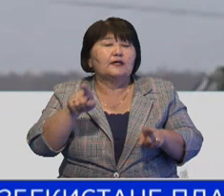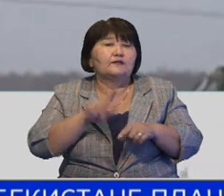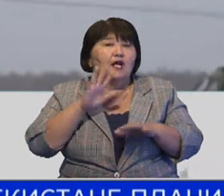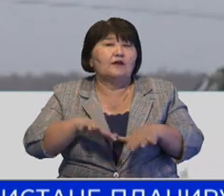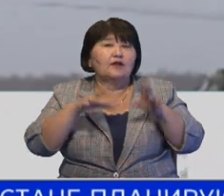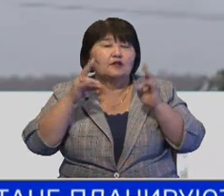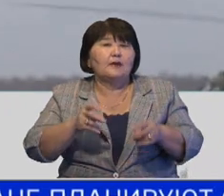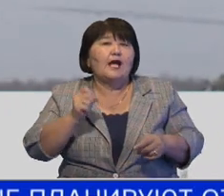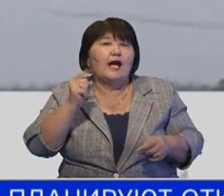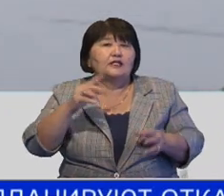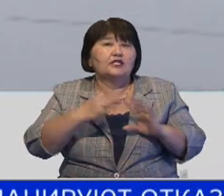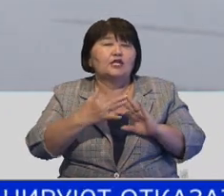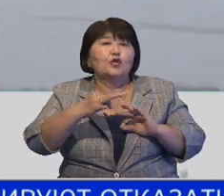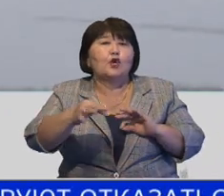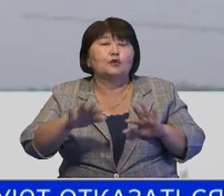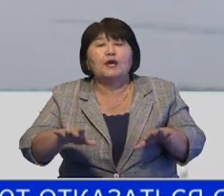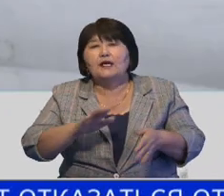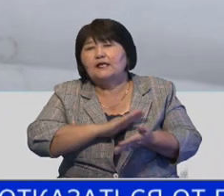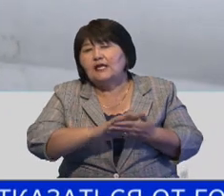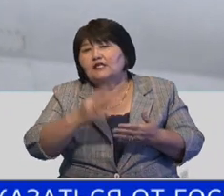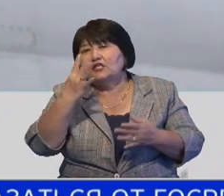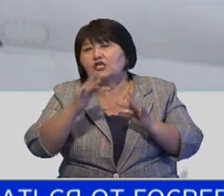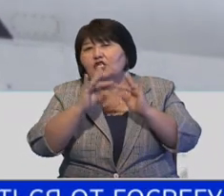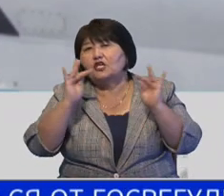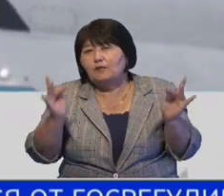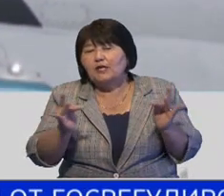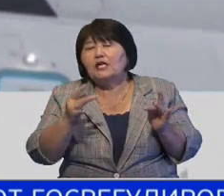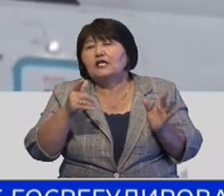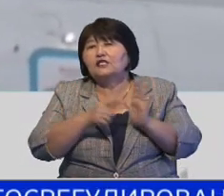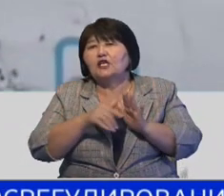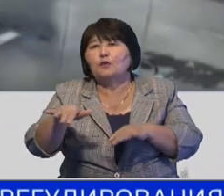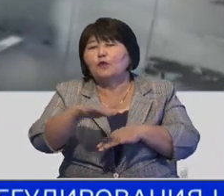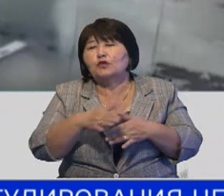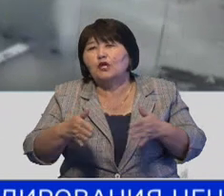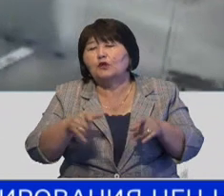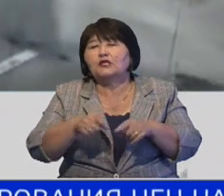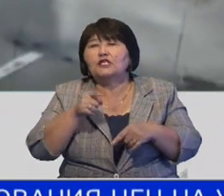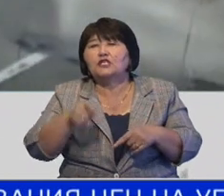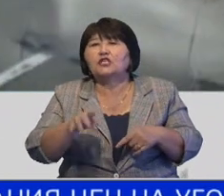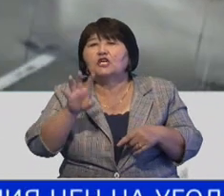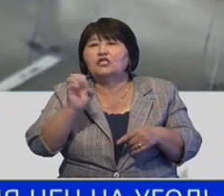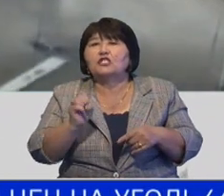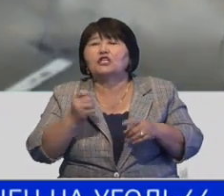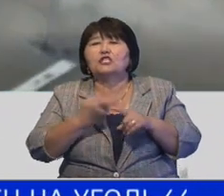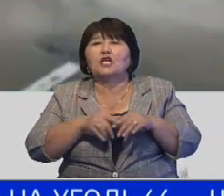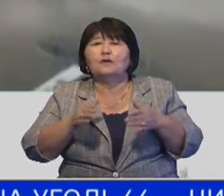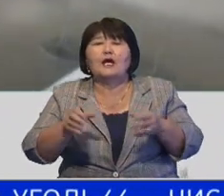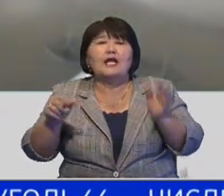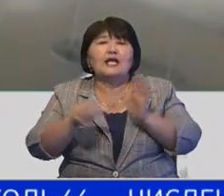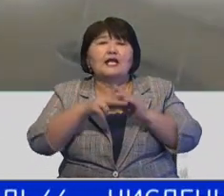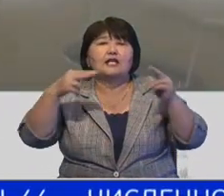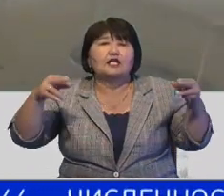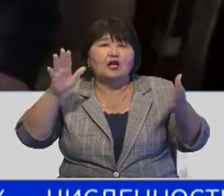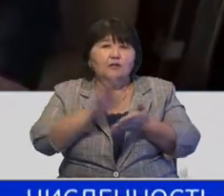наводнения пострадали 11 населенных пунктов. Размыты 4 моста, 7 участков дорог, повреждено 1414 опор линии